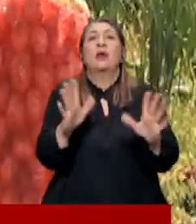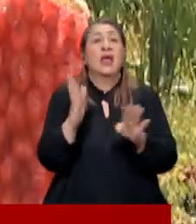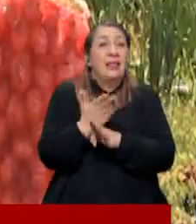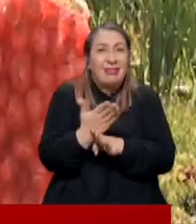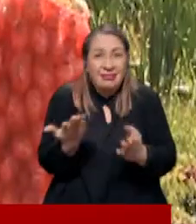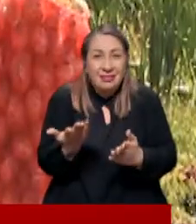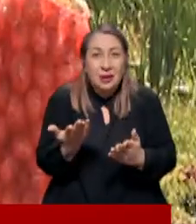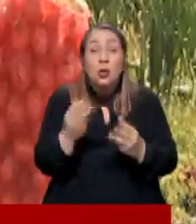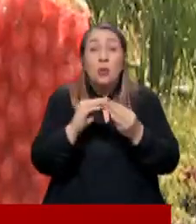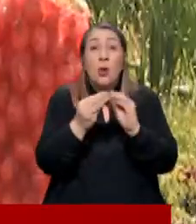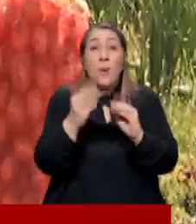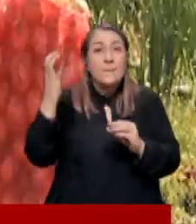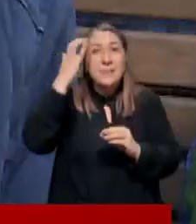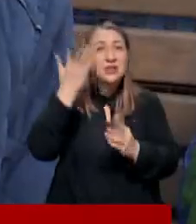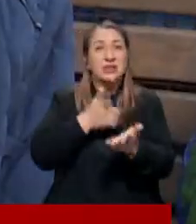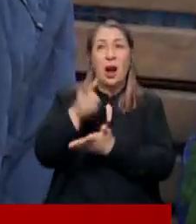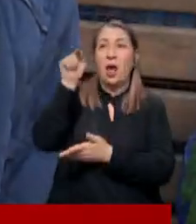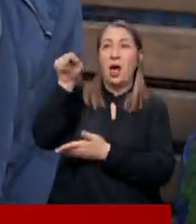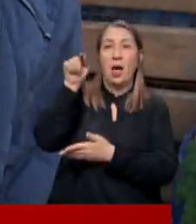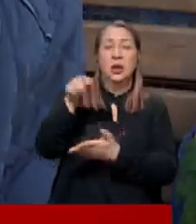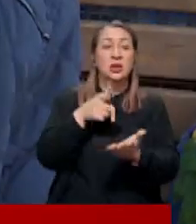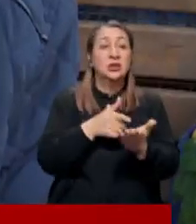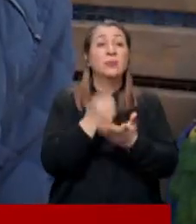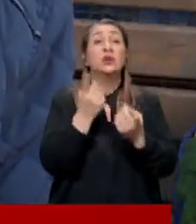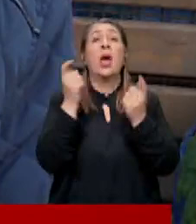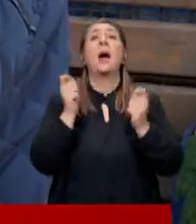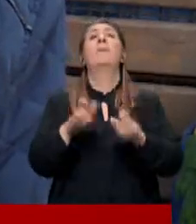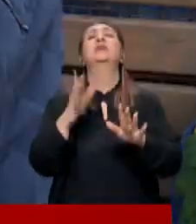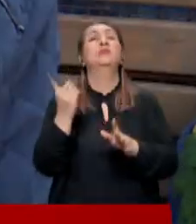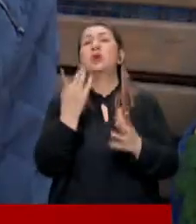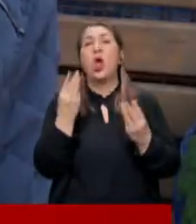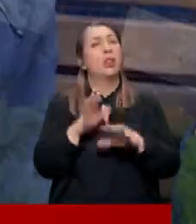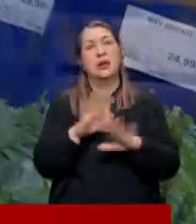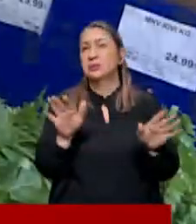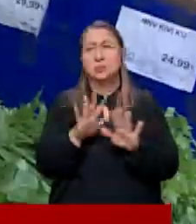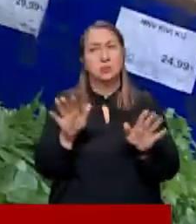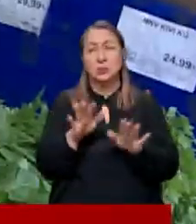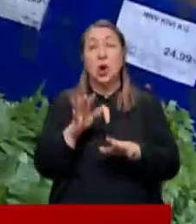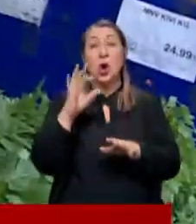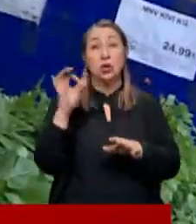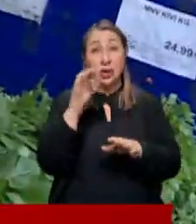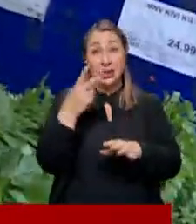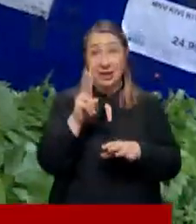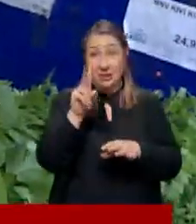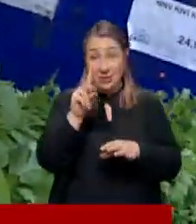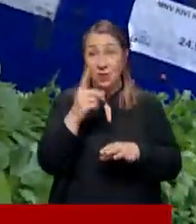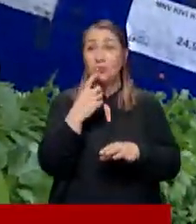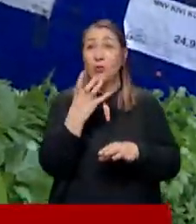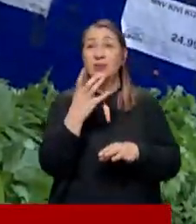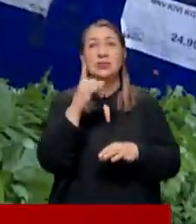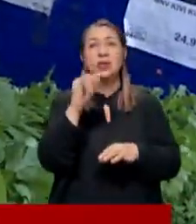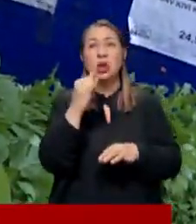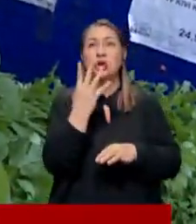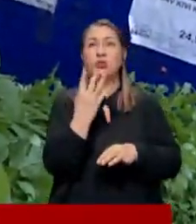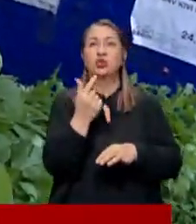Çünkü sorunun kaynağı tarlada. Tarımda bir şey yapmadığı sürece bir yere gelemez bunlar. Ocak 2021'de domatesin